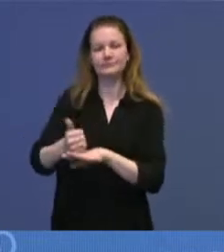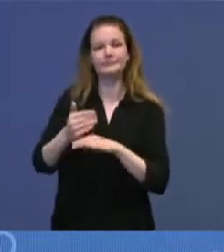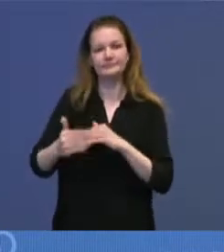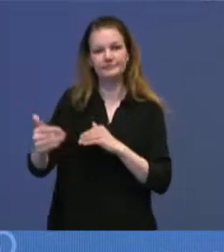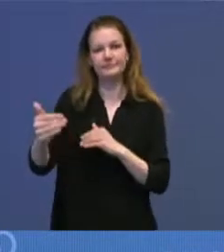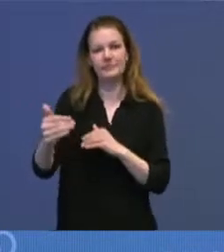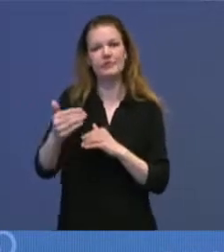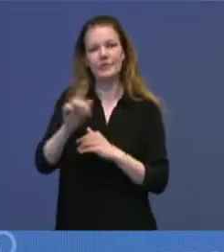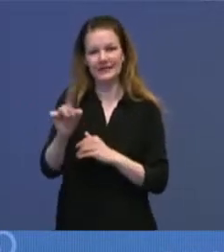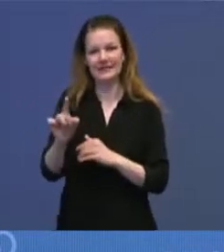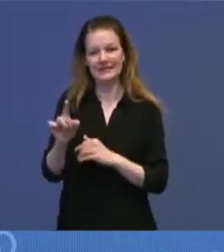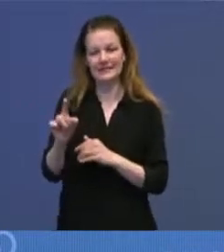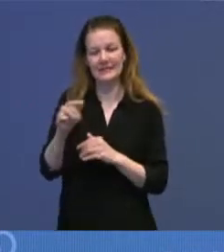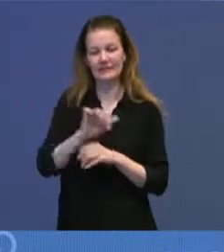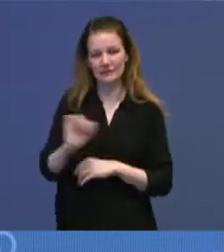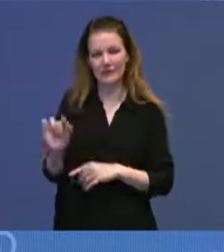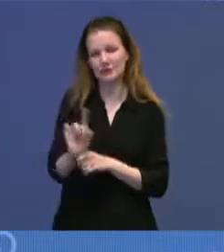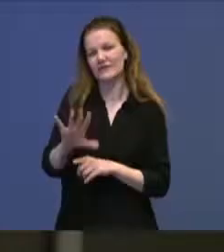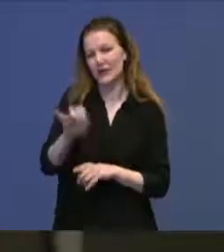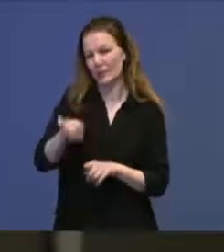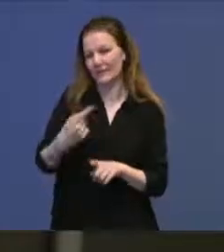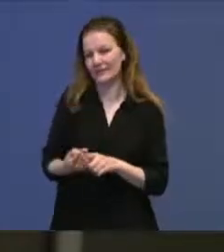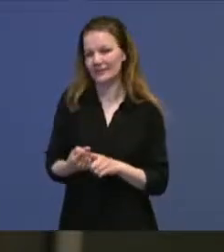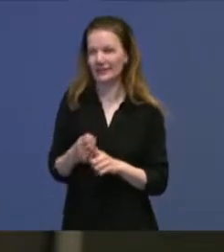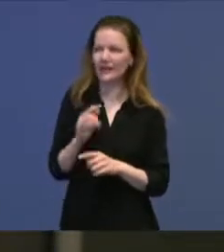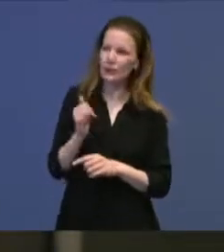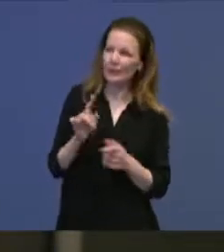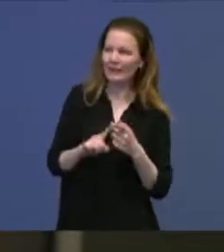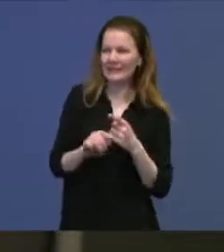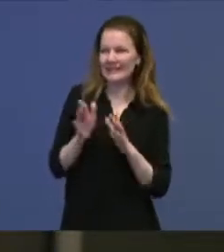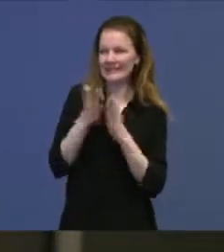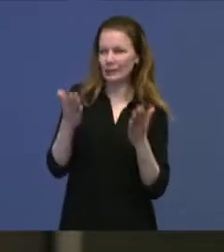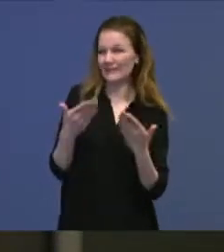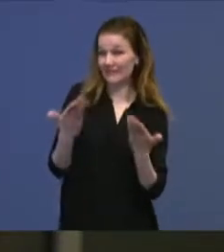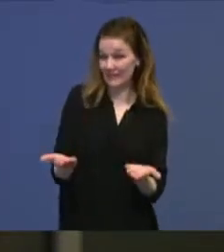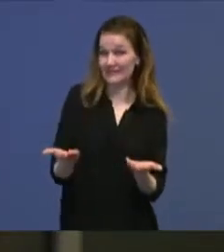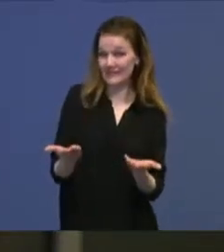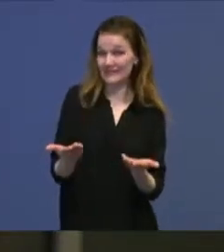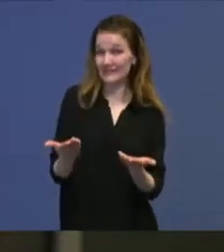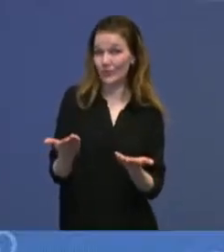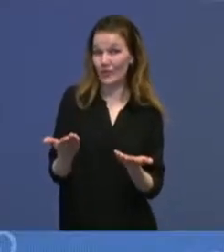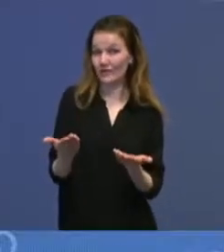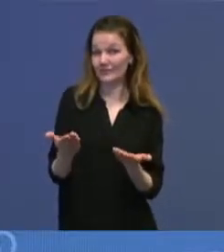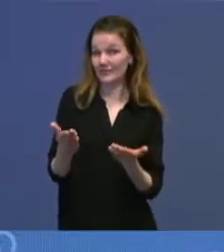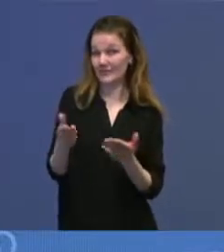fremtidige forsvaret. Så skal vi komme tilbake til det der. Men viser ikke historien at politikere burde lytte mer til de